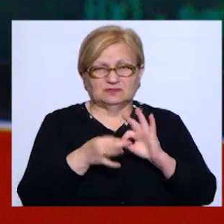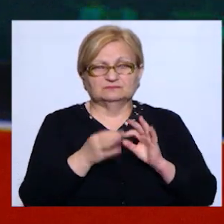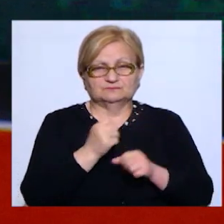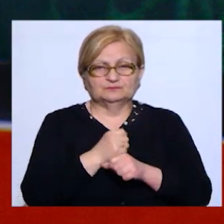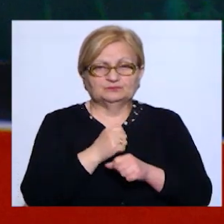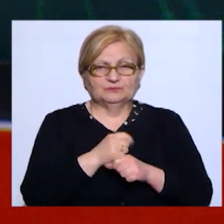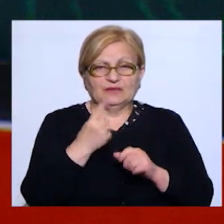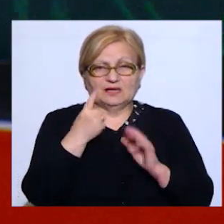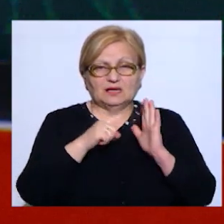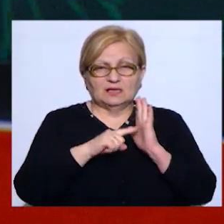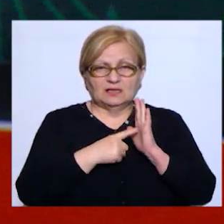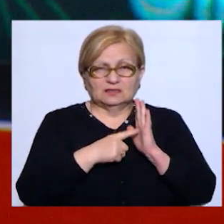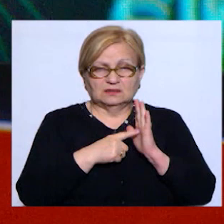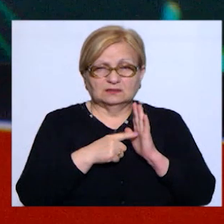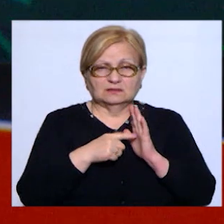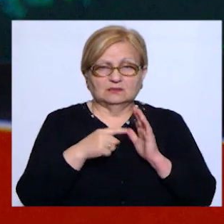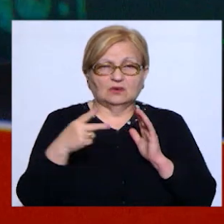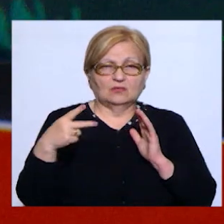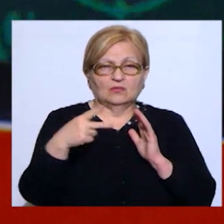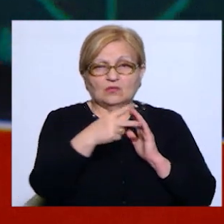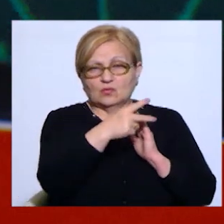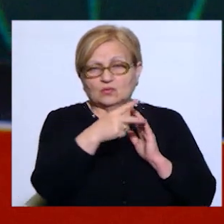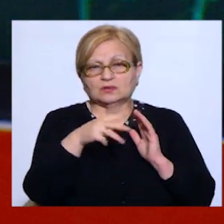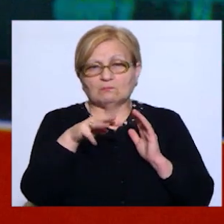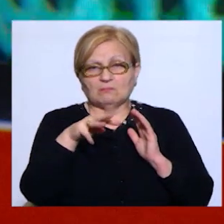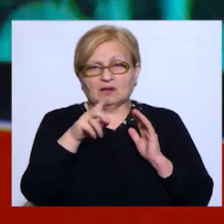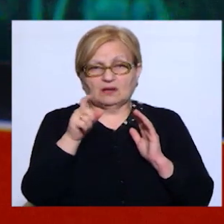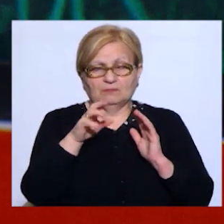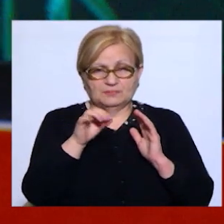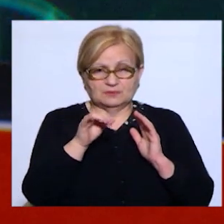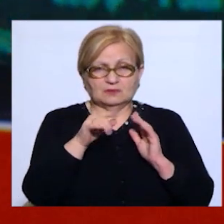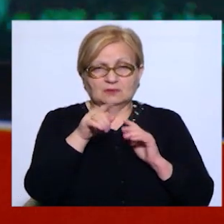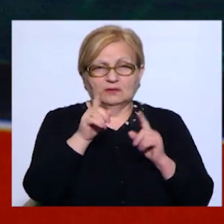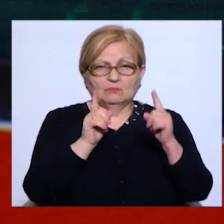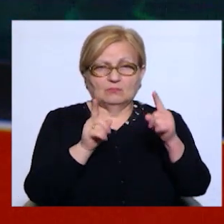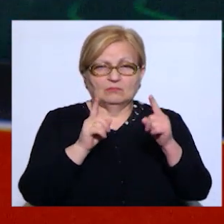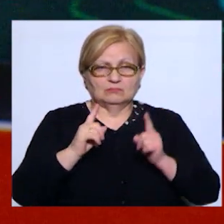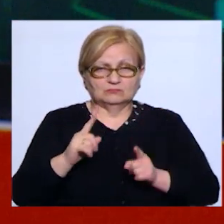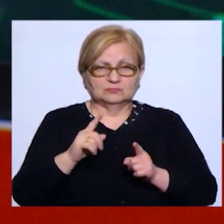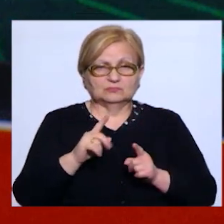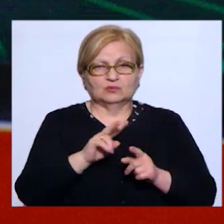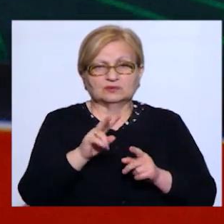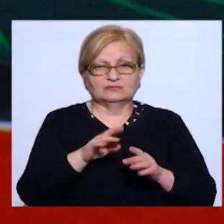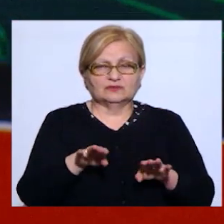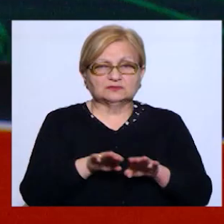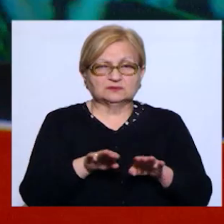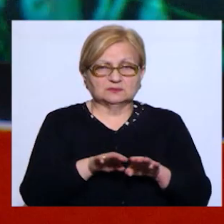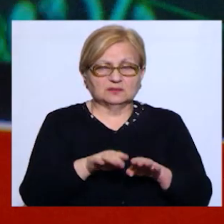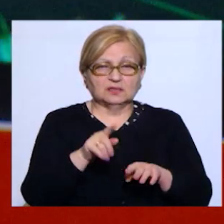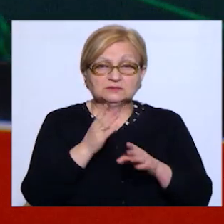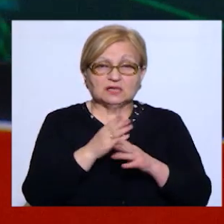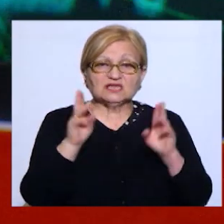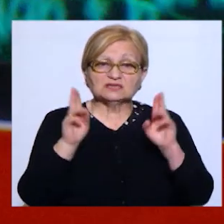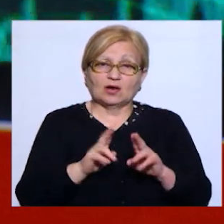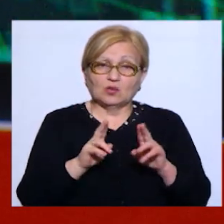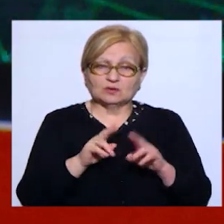როცა წერტილიდან წერტილისადმი გავლებულია ორი მხები, მხები მონაკვეთები არის ტოლი. ნახეთ ეს არის თეორემა